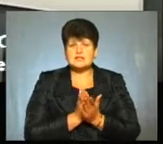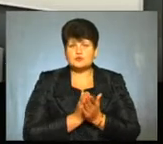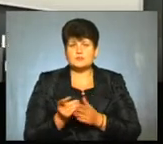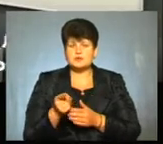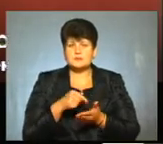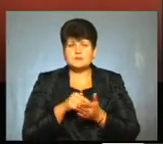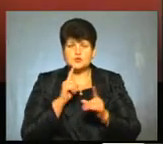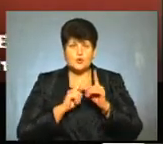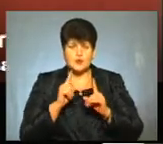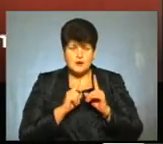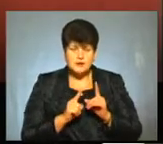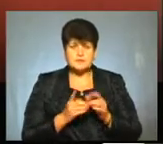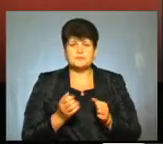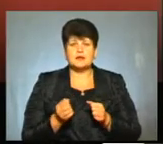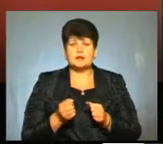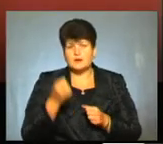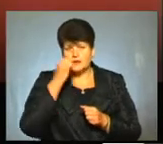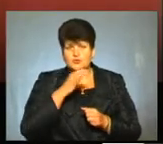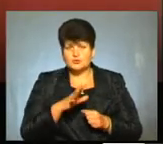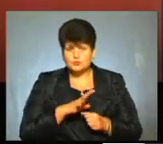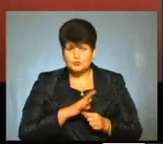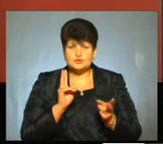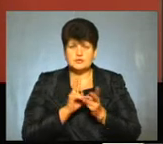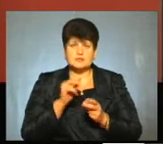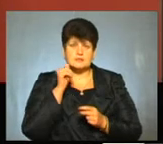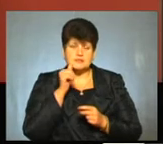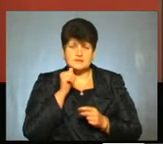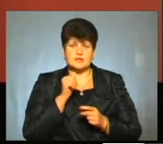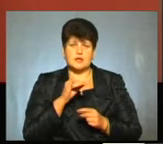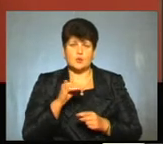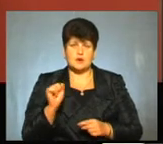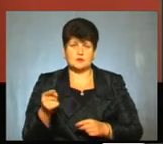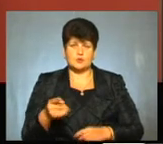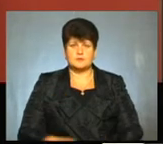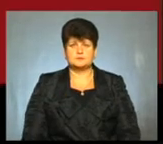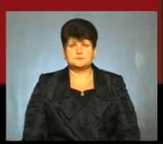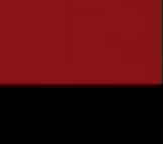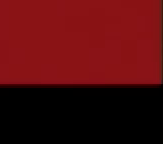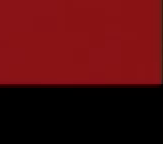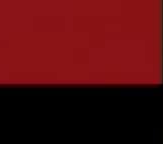прес-служби Тернопільської міської ради. Я вам дякую, що були з нами. Зустрінемося, як завжди, на UA Тернопіль.